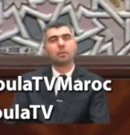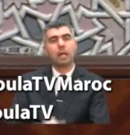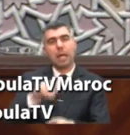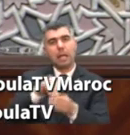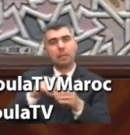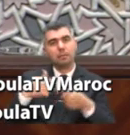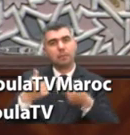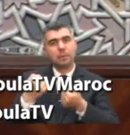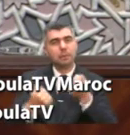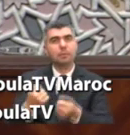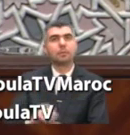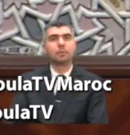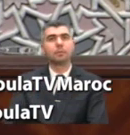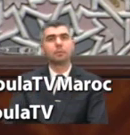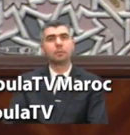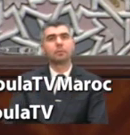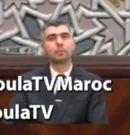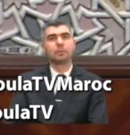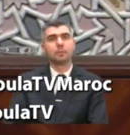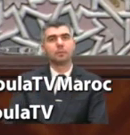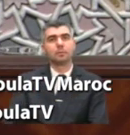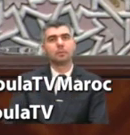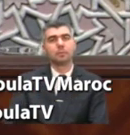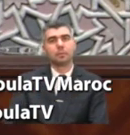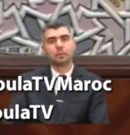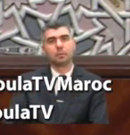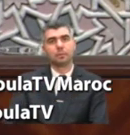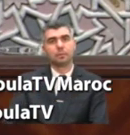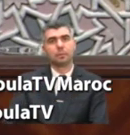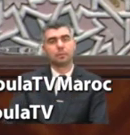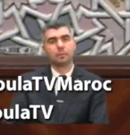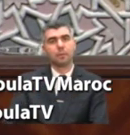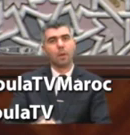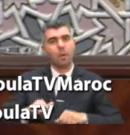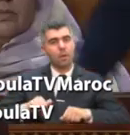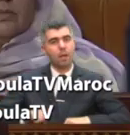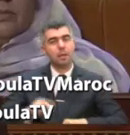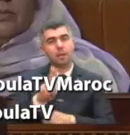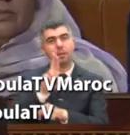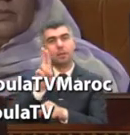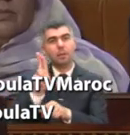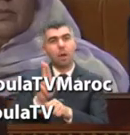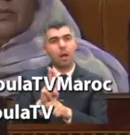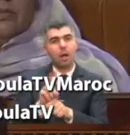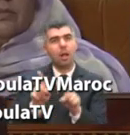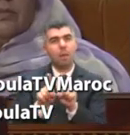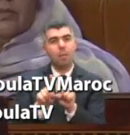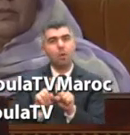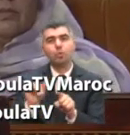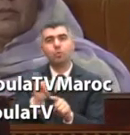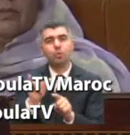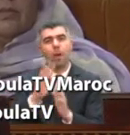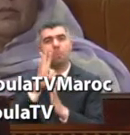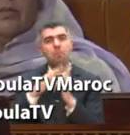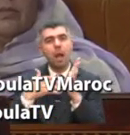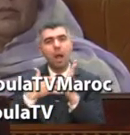الفريق، فريق الأصالة والمعاصرة، تفضلي السيدة النائبة المحترمة. السيد الوزير، نسألكم عن حصيلة برنامج